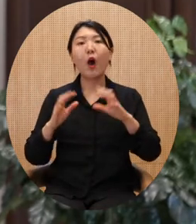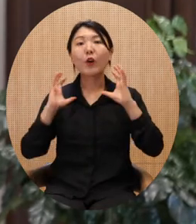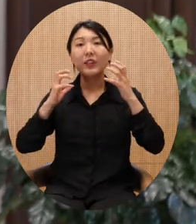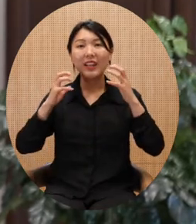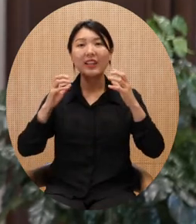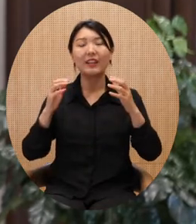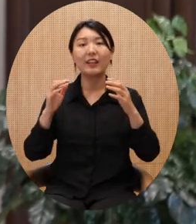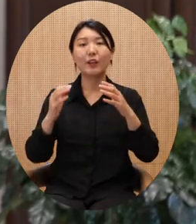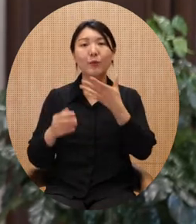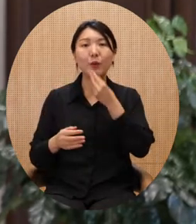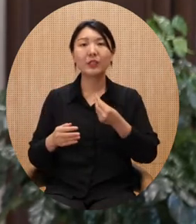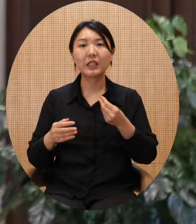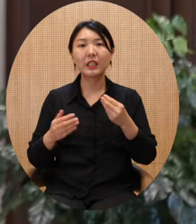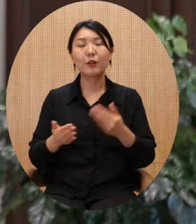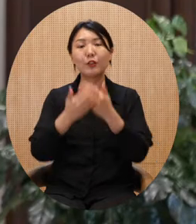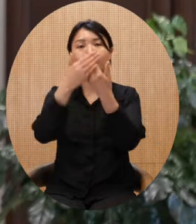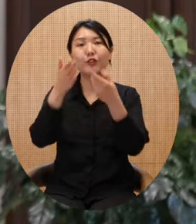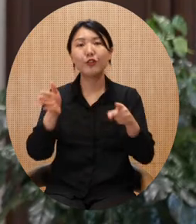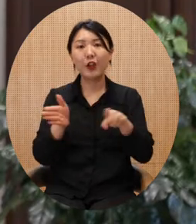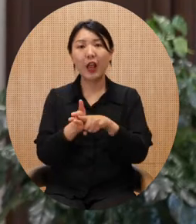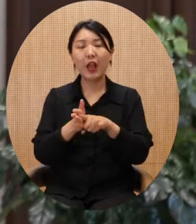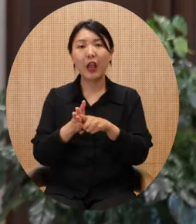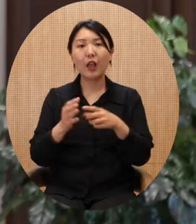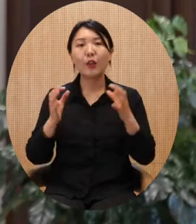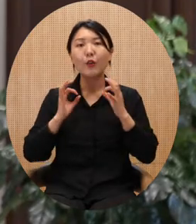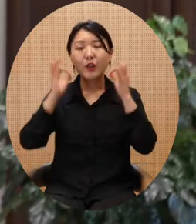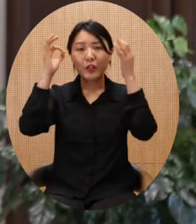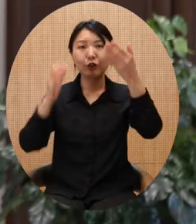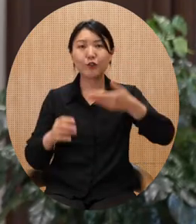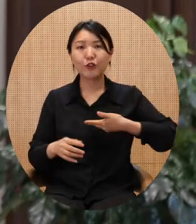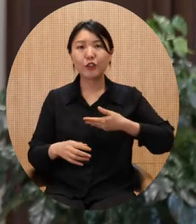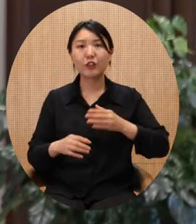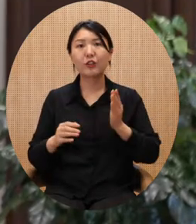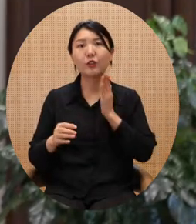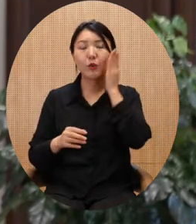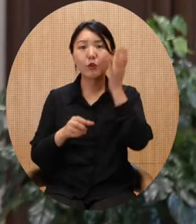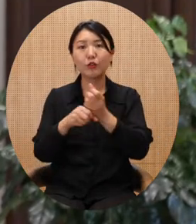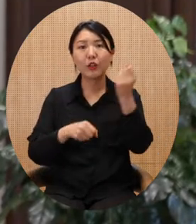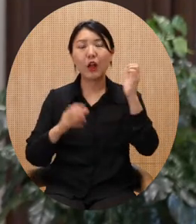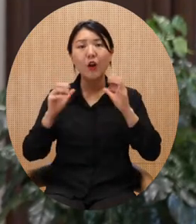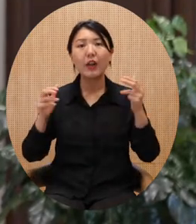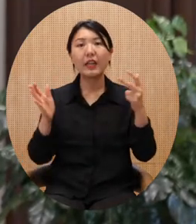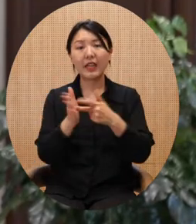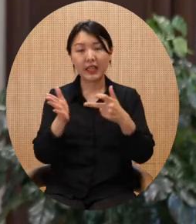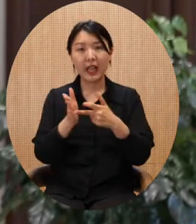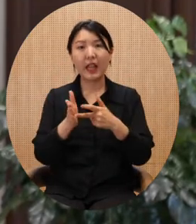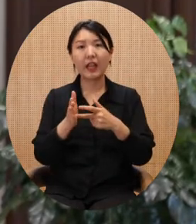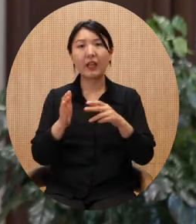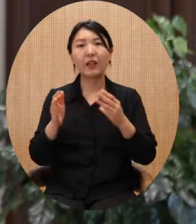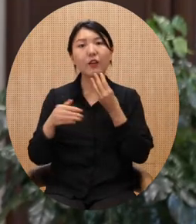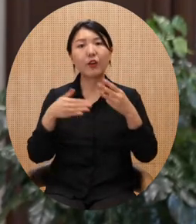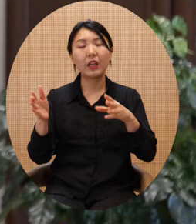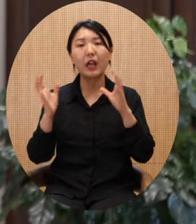어린이들의 복지 증진을 위해 힘써주시는 철옥우산 어린이재단